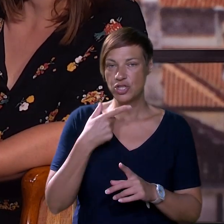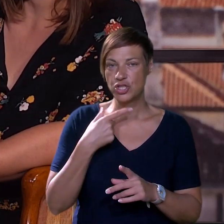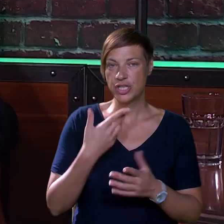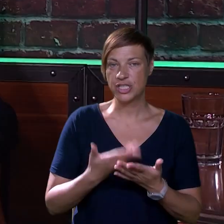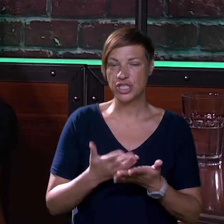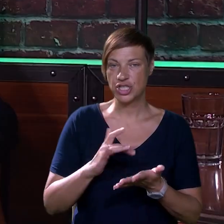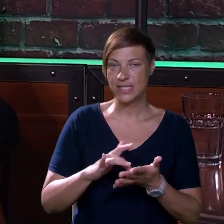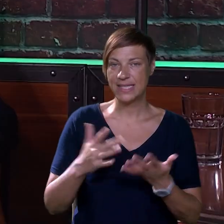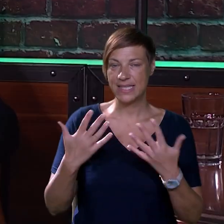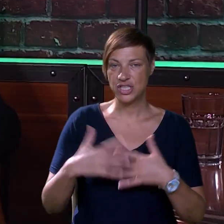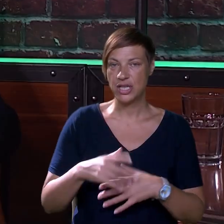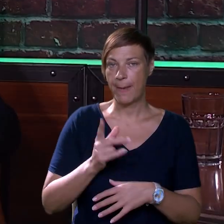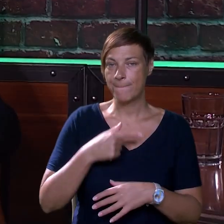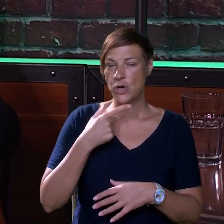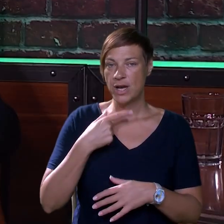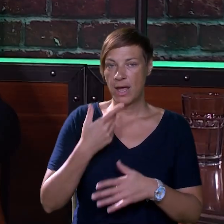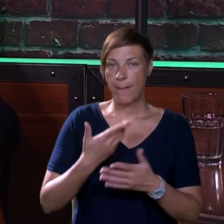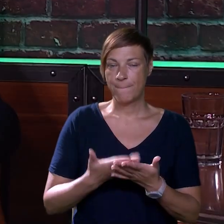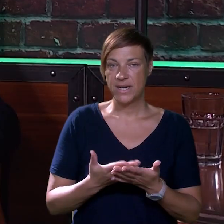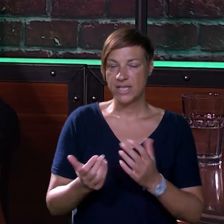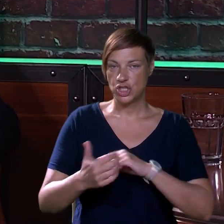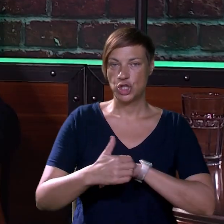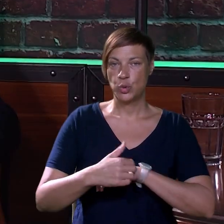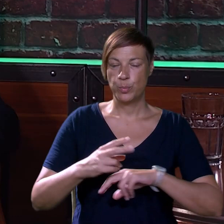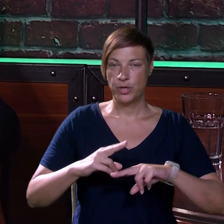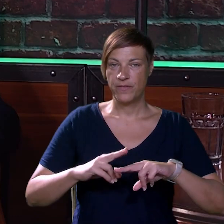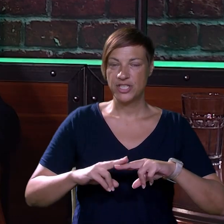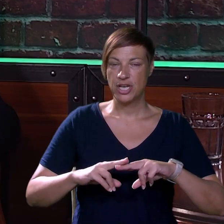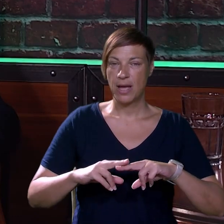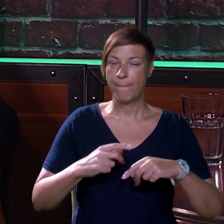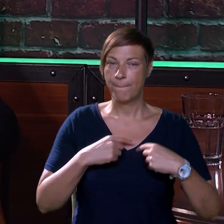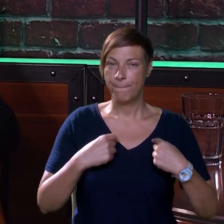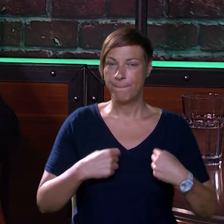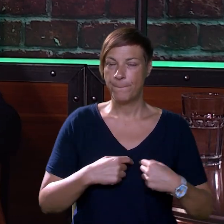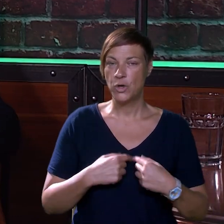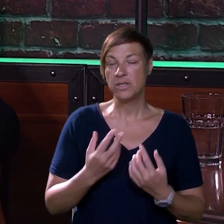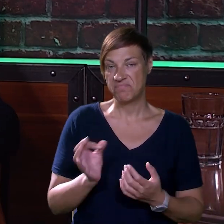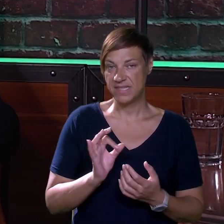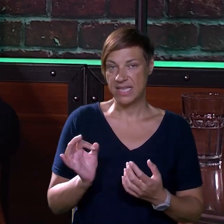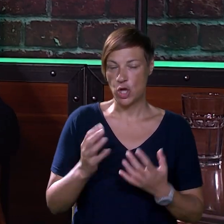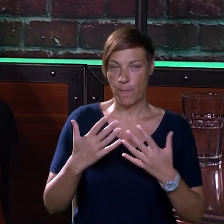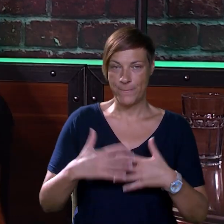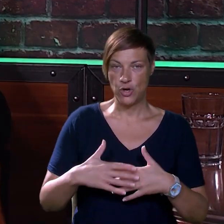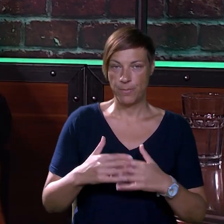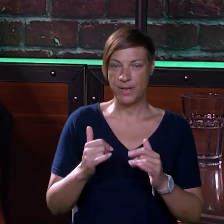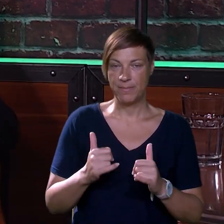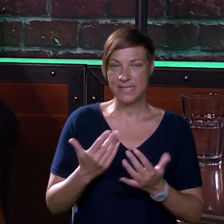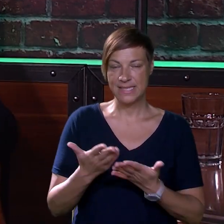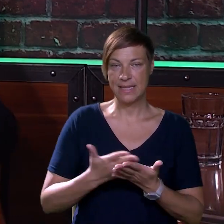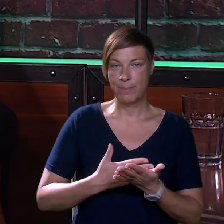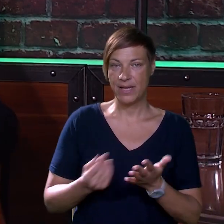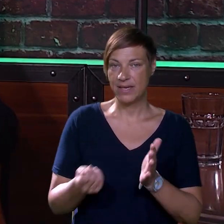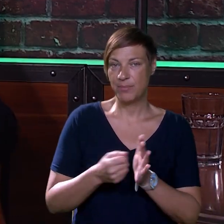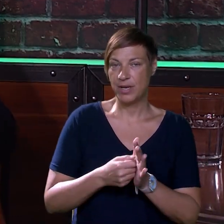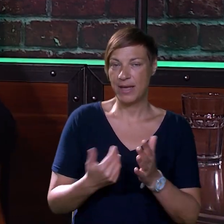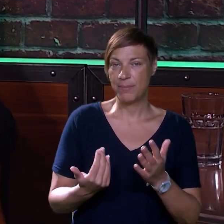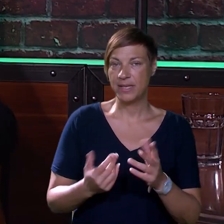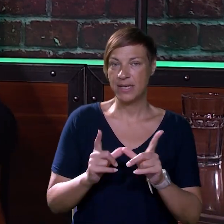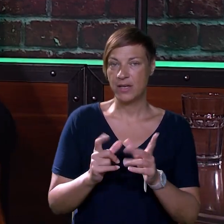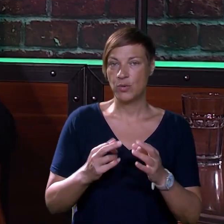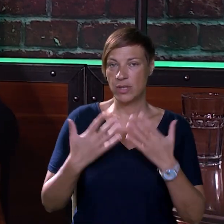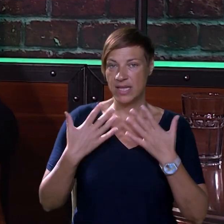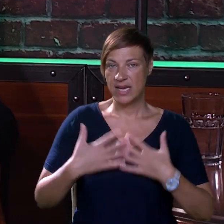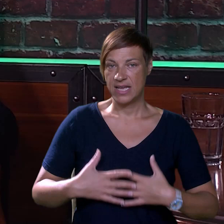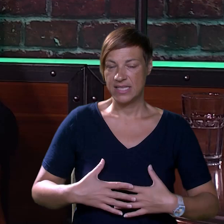Što se tiče tehnologije, moram reći, dubrovačka kardiologija je solidno opremljena. Sada planiramo nabaviti jedan